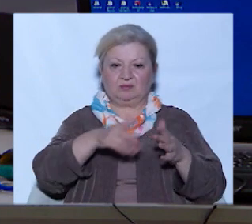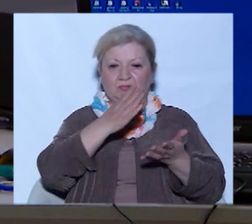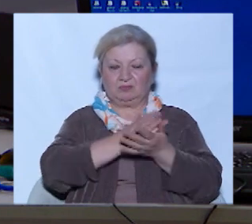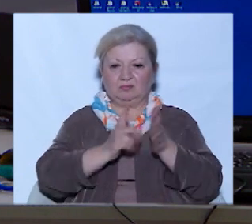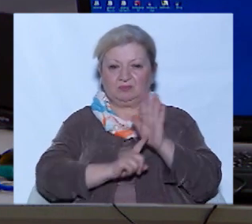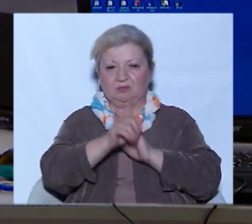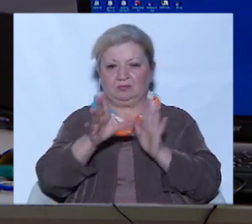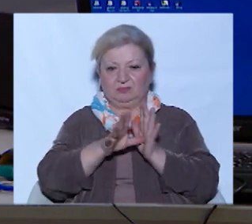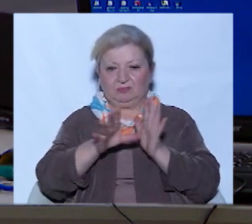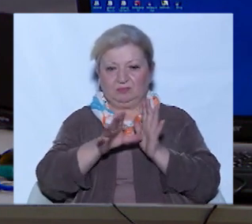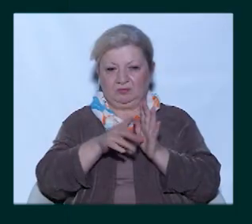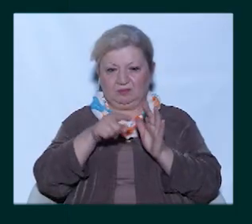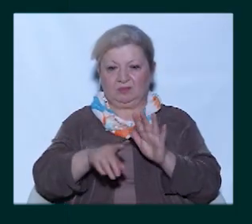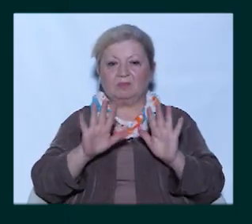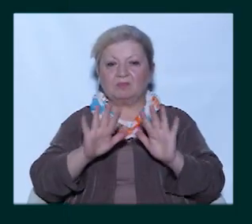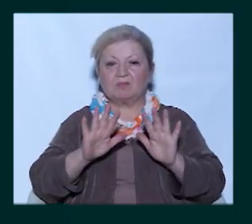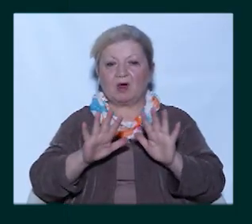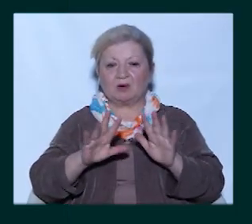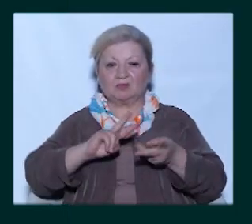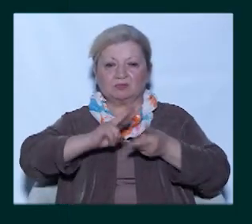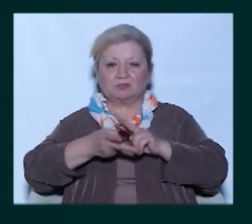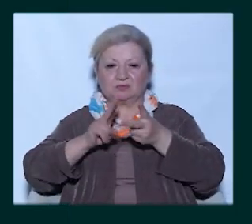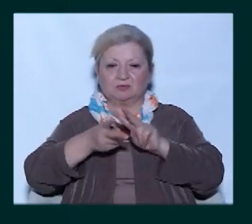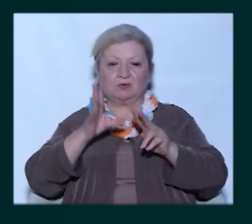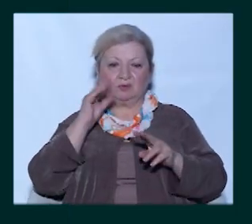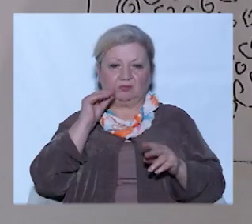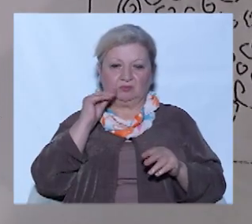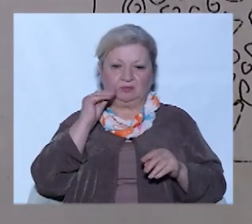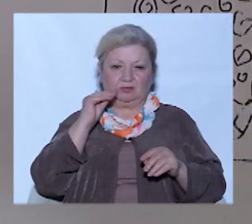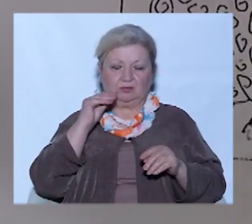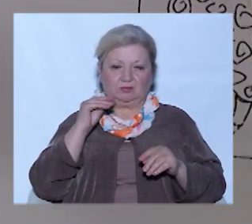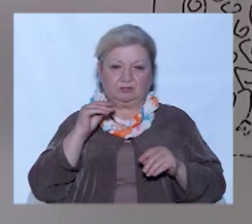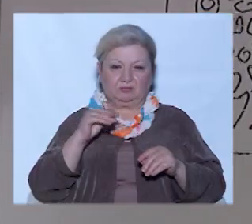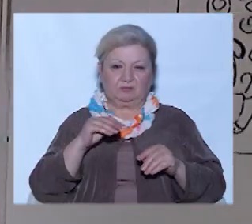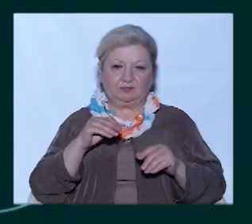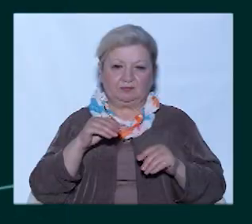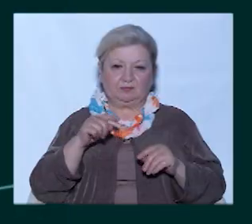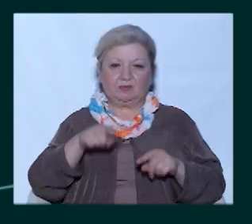ცვლილების პროცესში წარმოიშობა დენი. მხოლოდ ცვლილების დროს